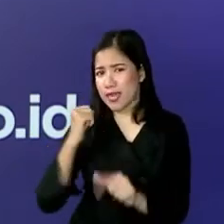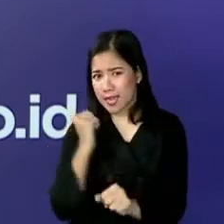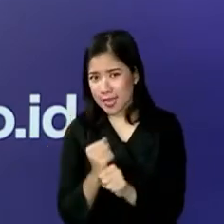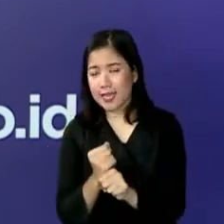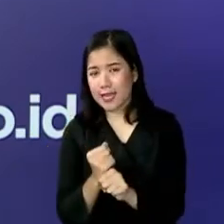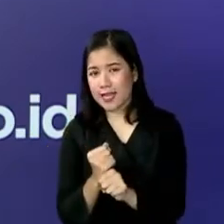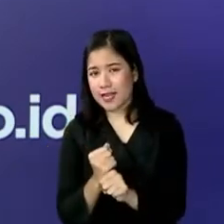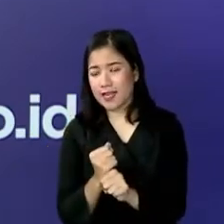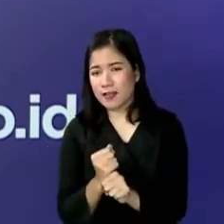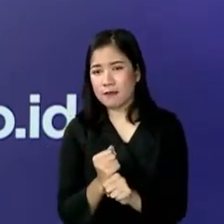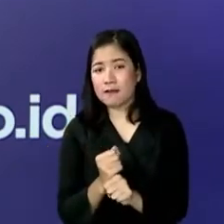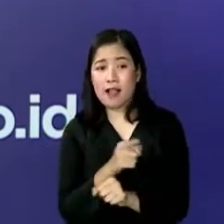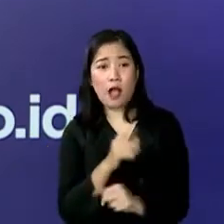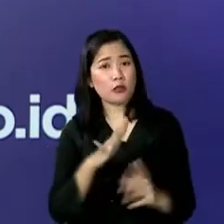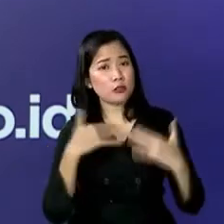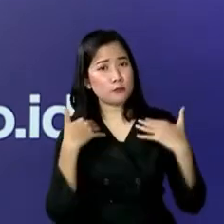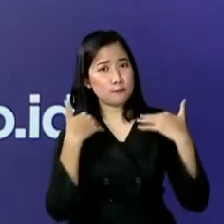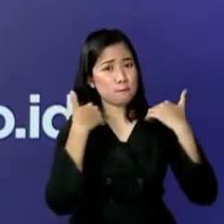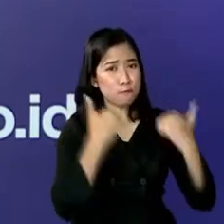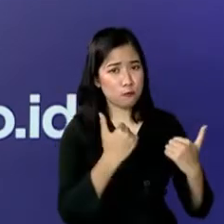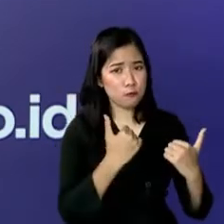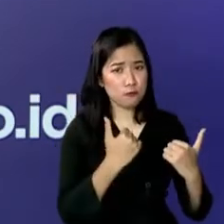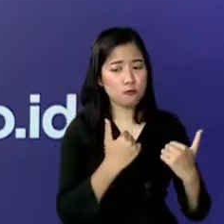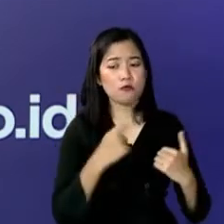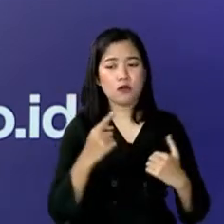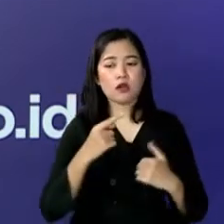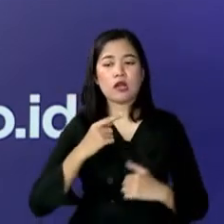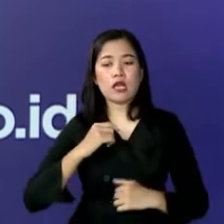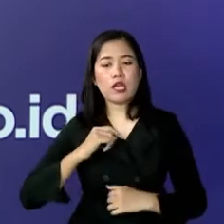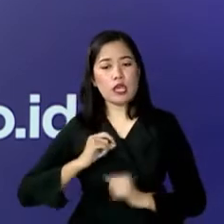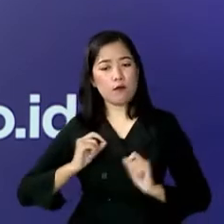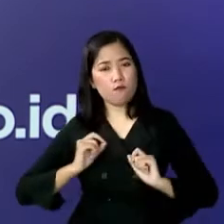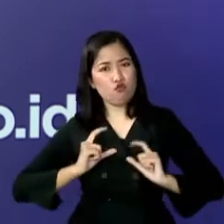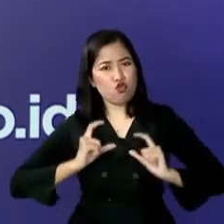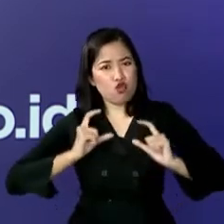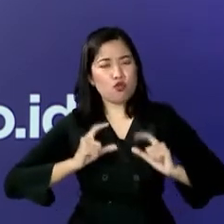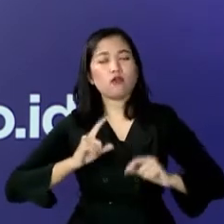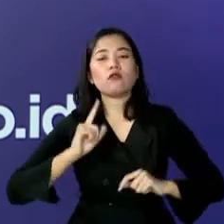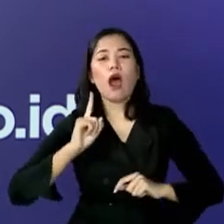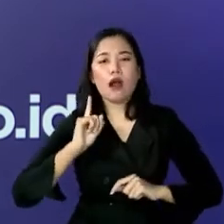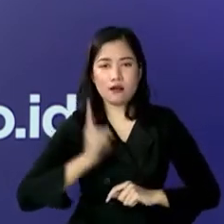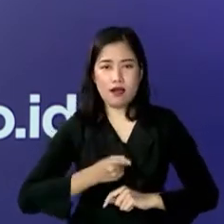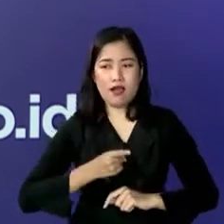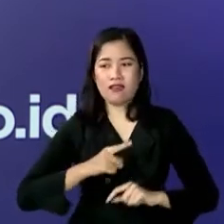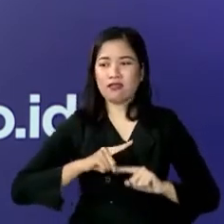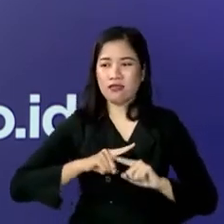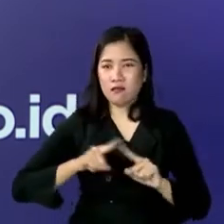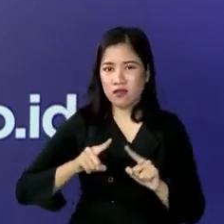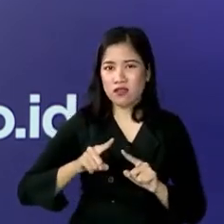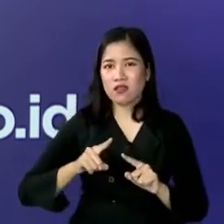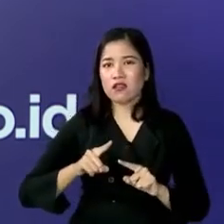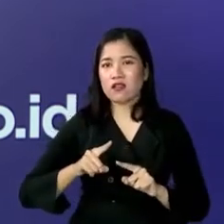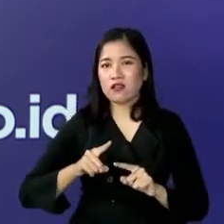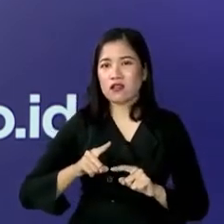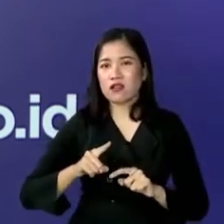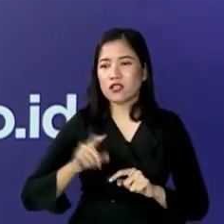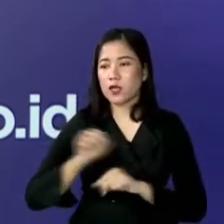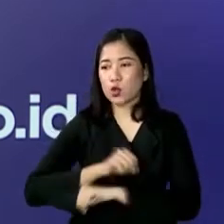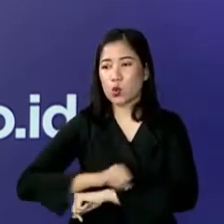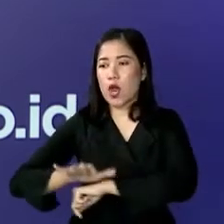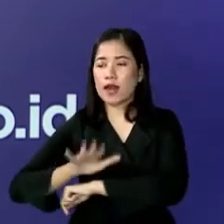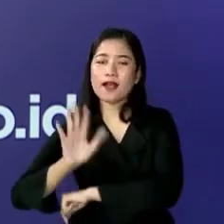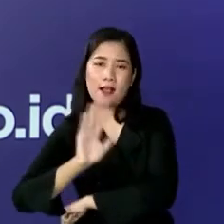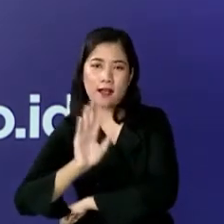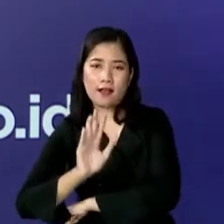itu sehingga pada waktu sembuh dia imunitasnya tumbuh kemudian tidak jatuh kepada yang berat